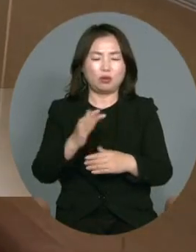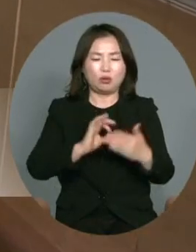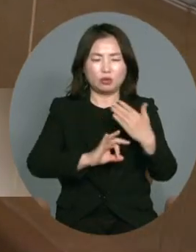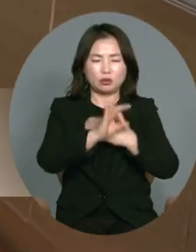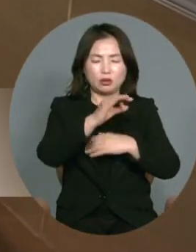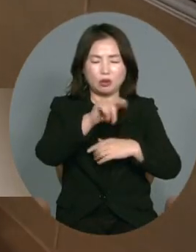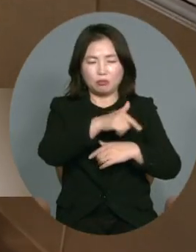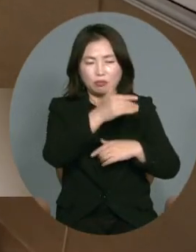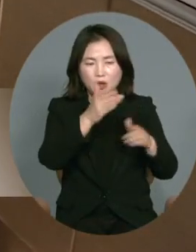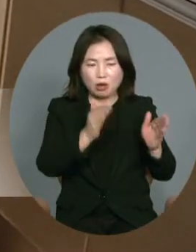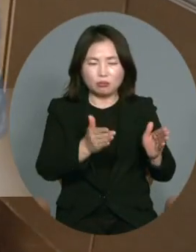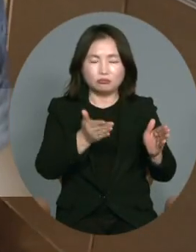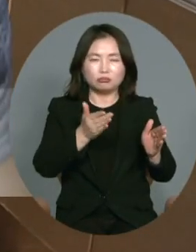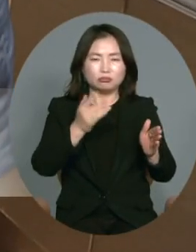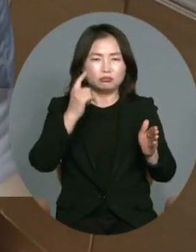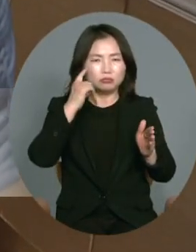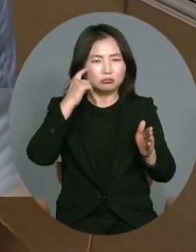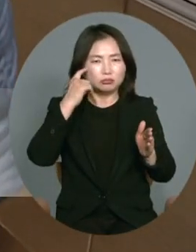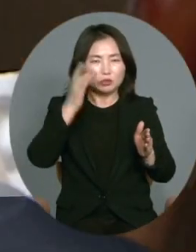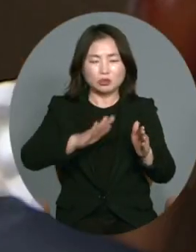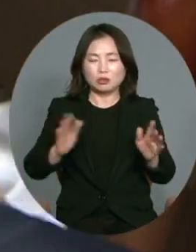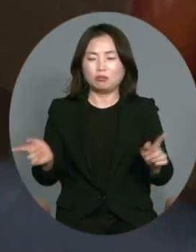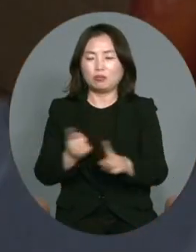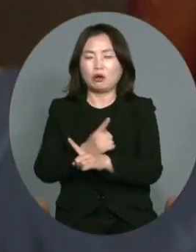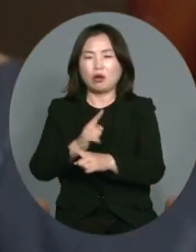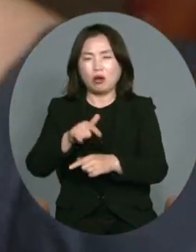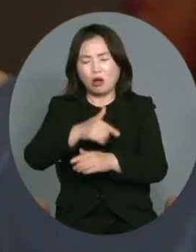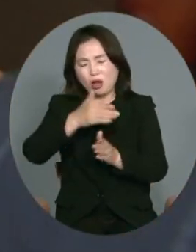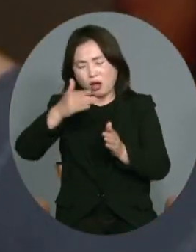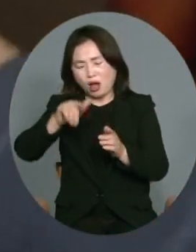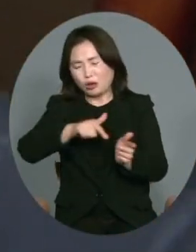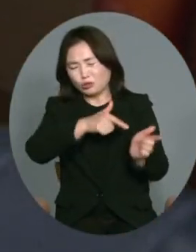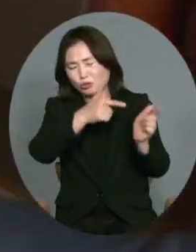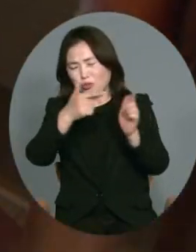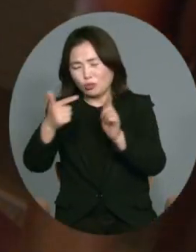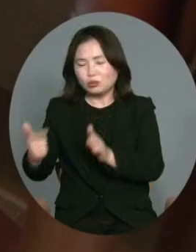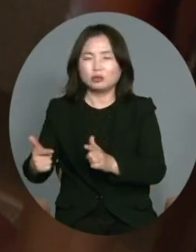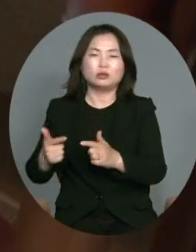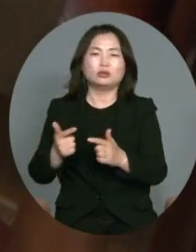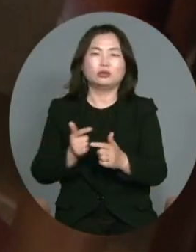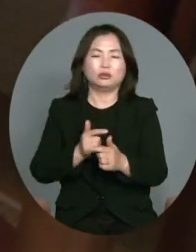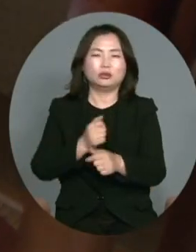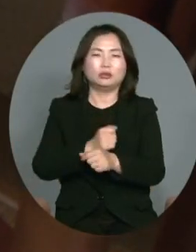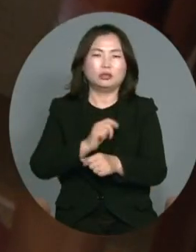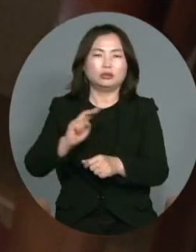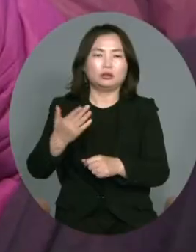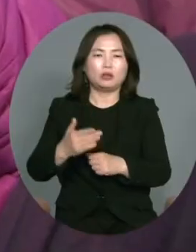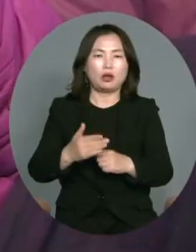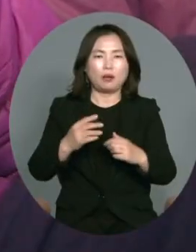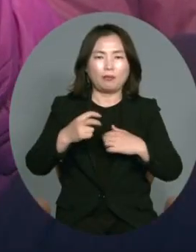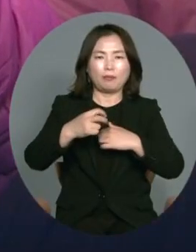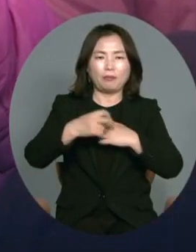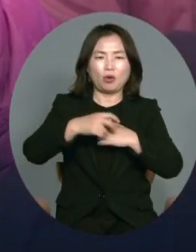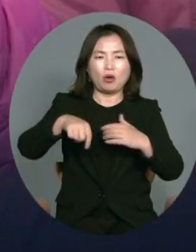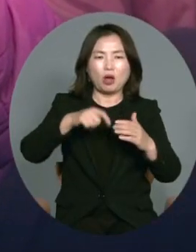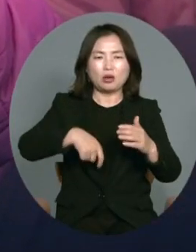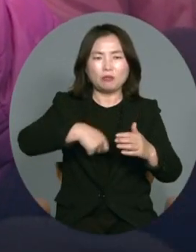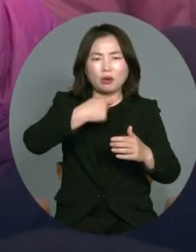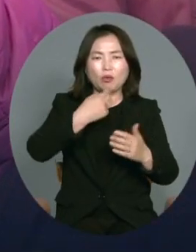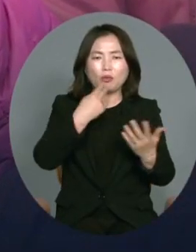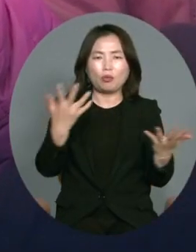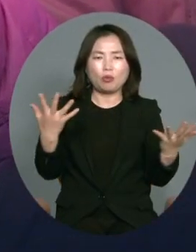오전 반나절이면 되던 병원 진료가 이제는 한나절 꼬박 걸리는 셈입니다. 병원 안에 식당이 없고 가자